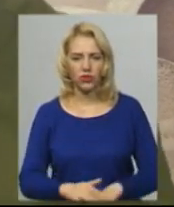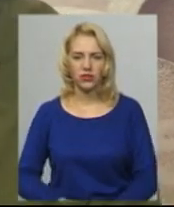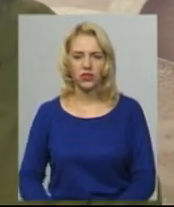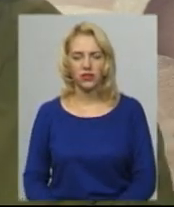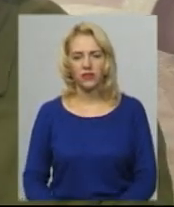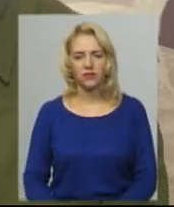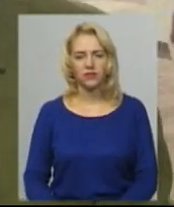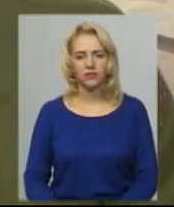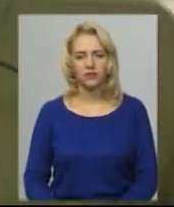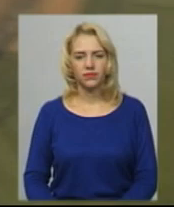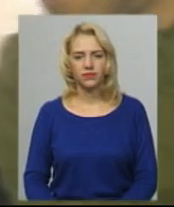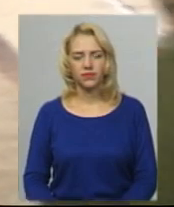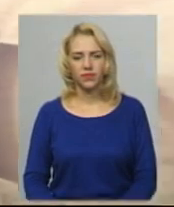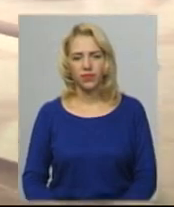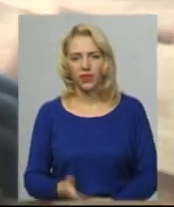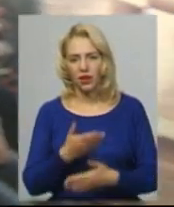Музика